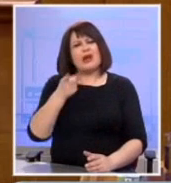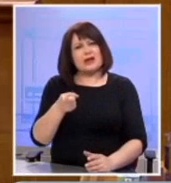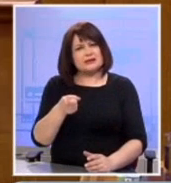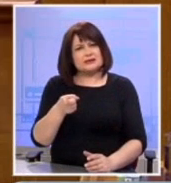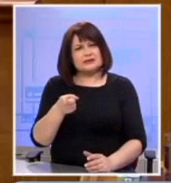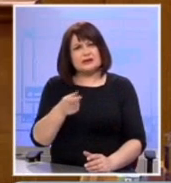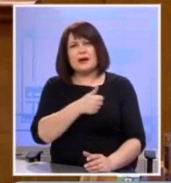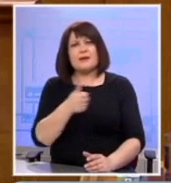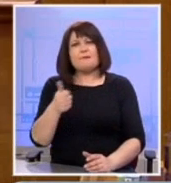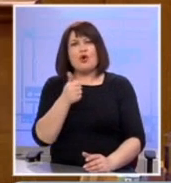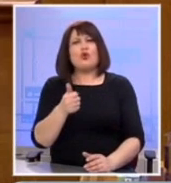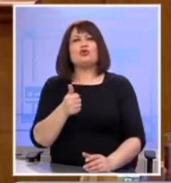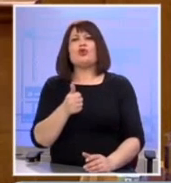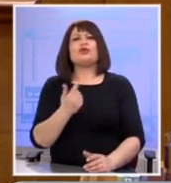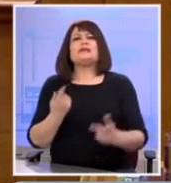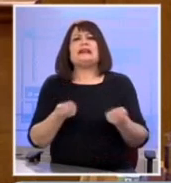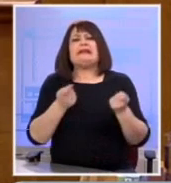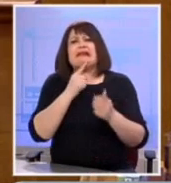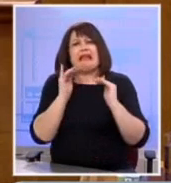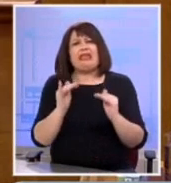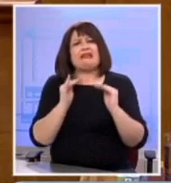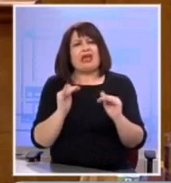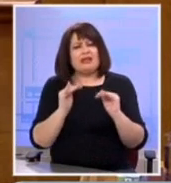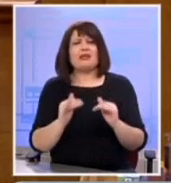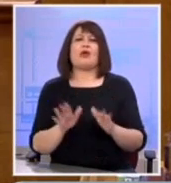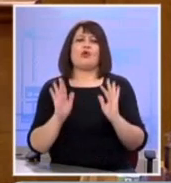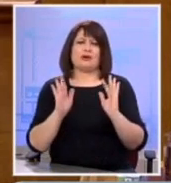μόνο το μεροδούλι μεροφάει. Το έχουμε πει 100 φορές.